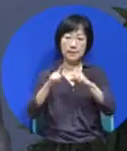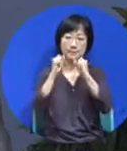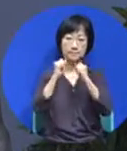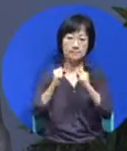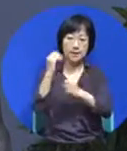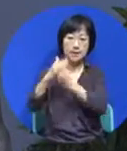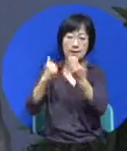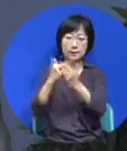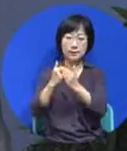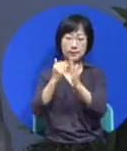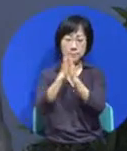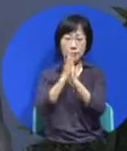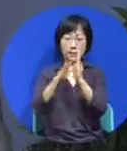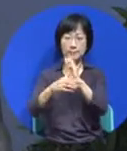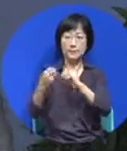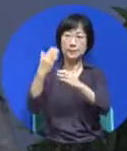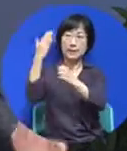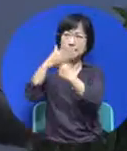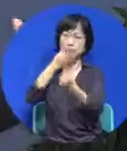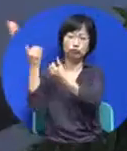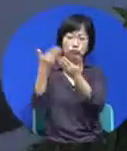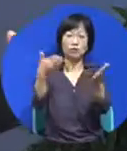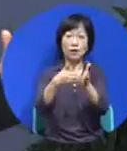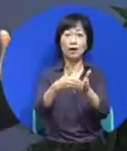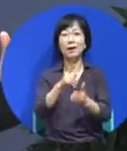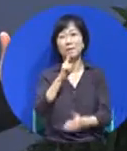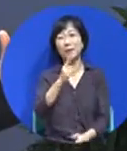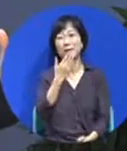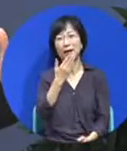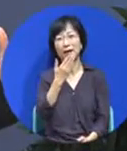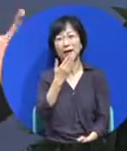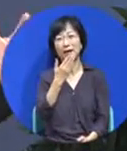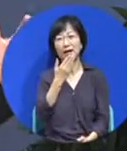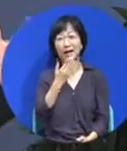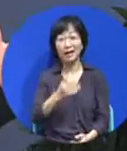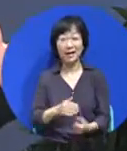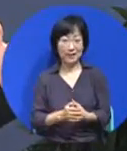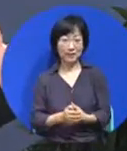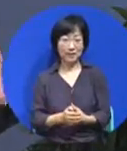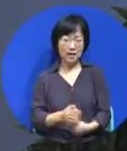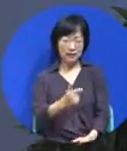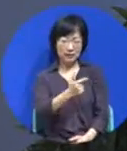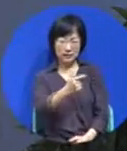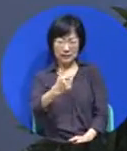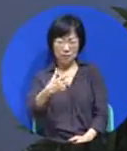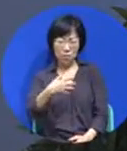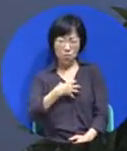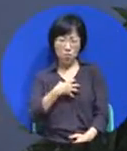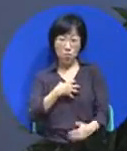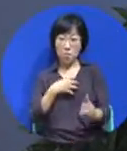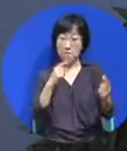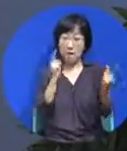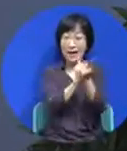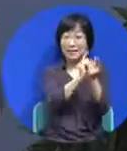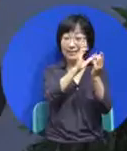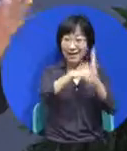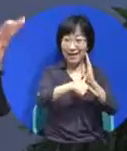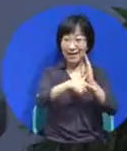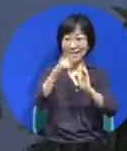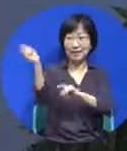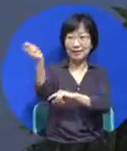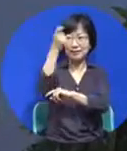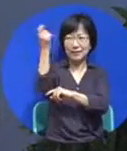to proclaim the Jehovah God. 그래서 큰 위기 속에서도 이 다윗은요. 이미 그걸 알고 있는 거예요. 누리고 있었기 때문에